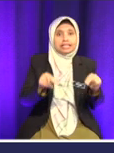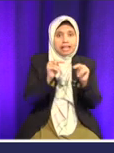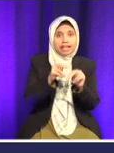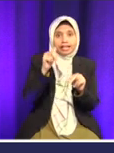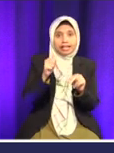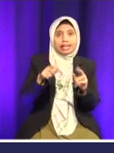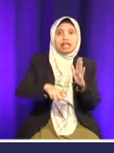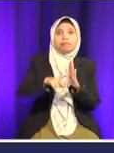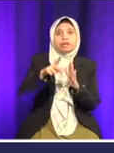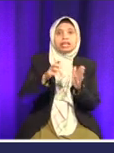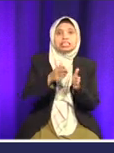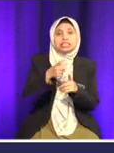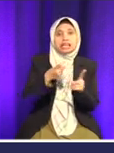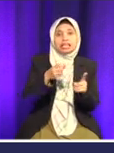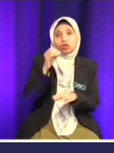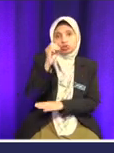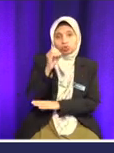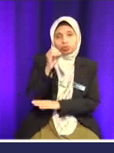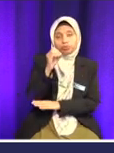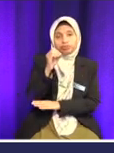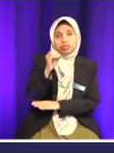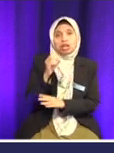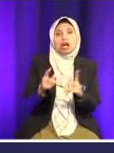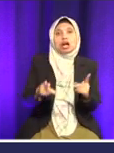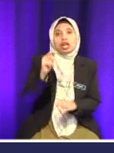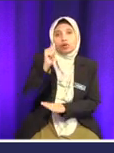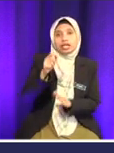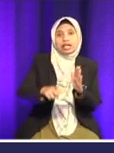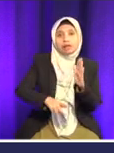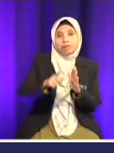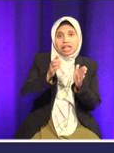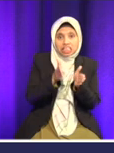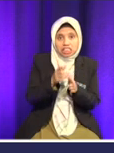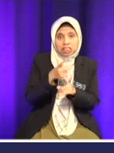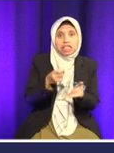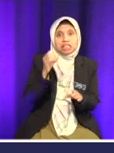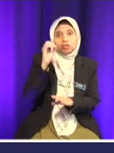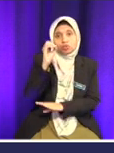lebih kecil dari Shiva kita nampak sekarang sekiranya e lebih kece bersifat